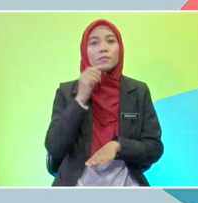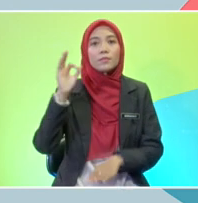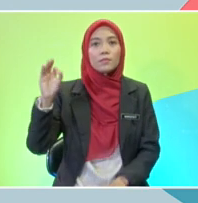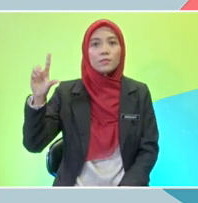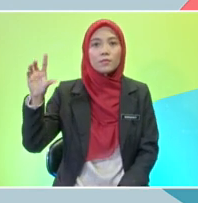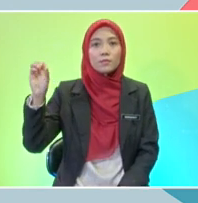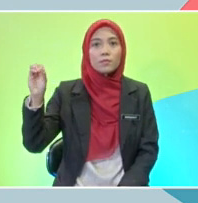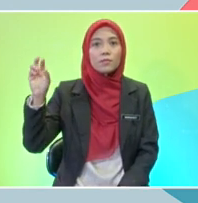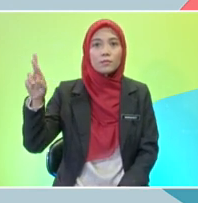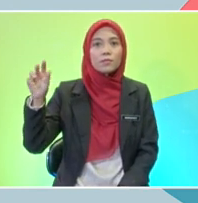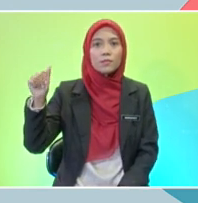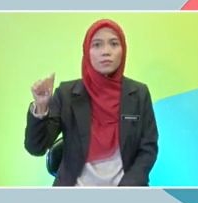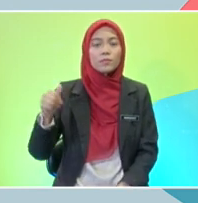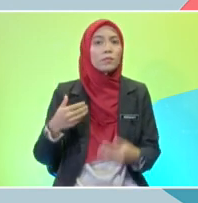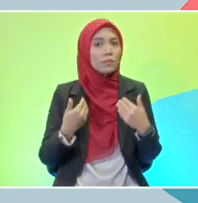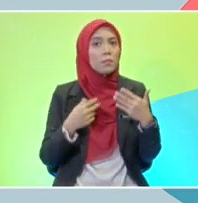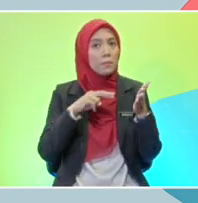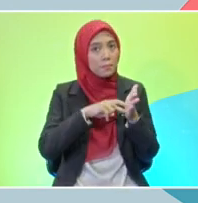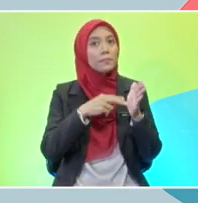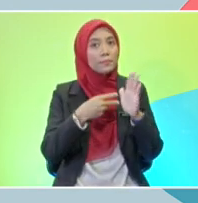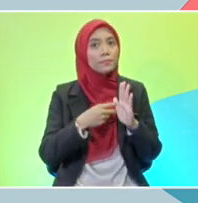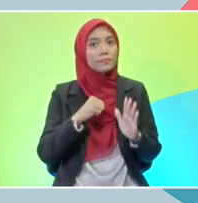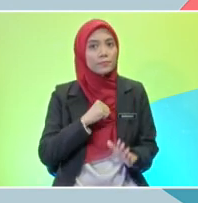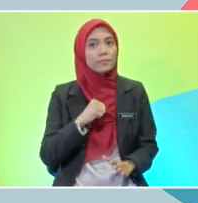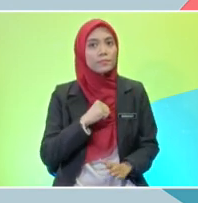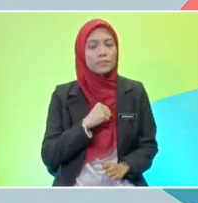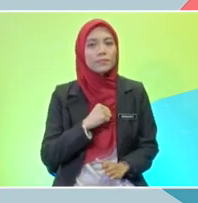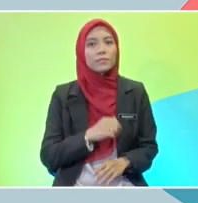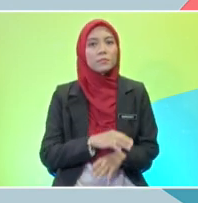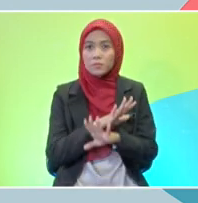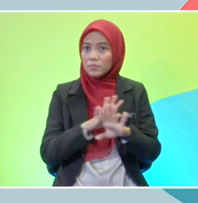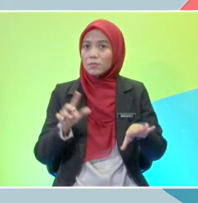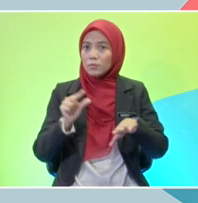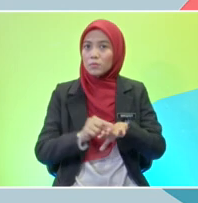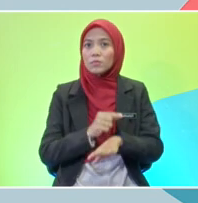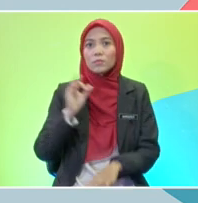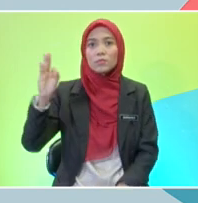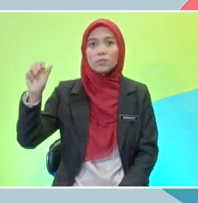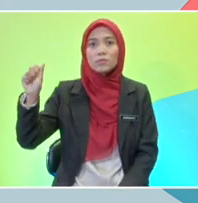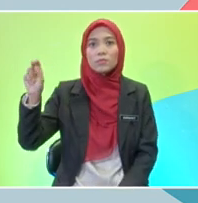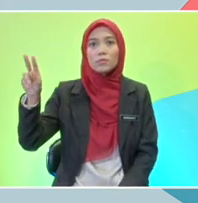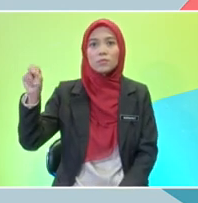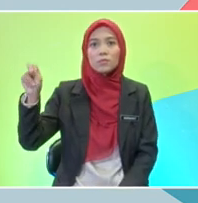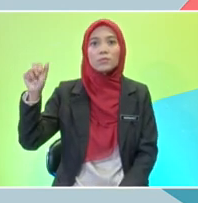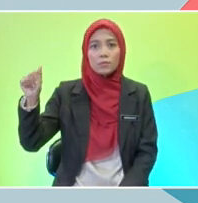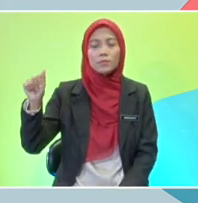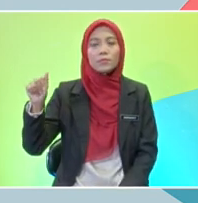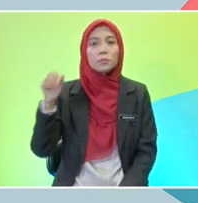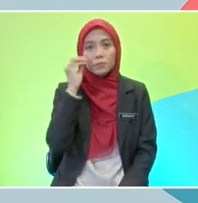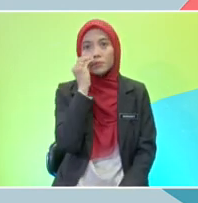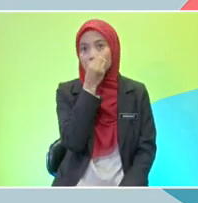kaligrafi ini mempunyai makna tertentu Tidak melibatkan unsur fauna Tetapi hanya melibatkan unsur flora